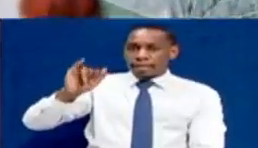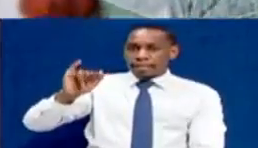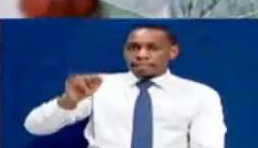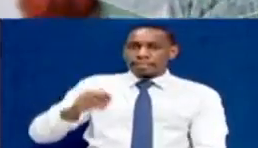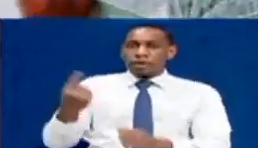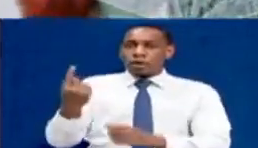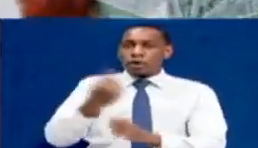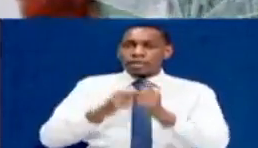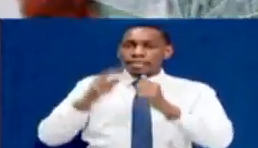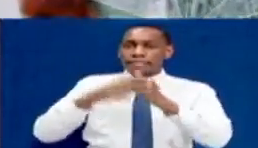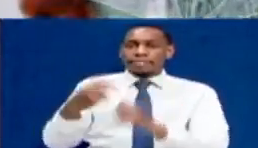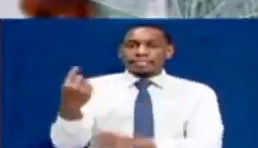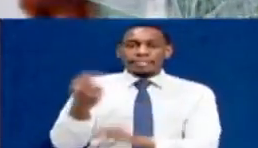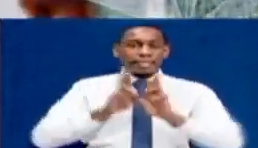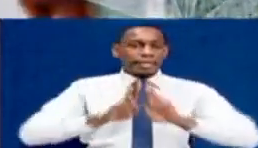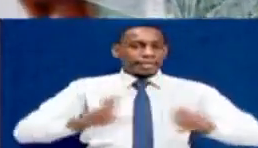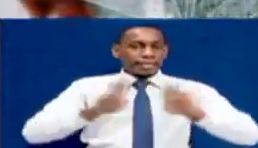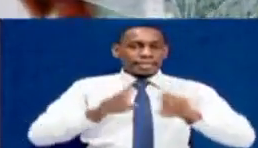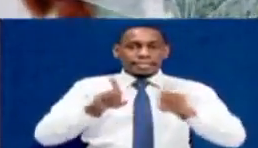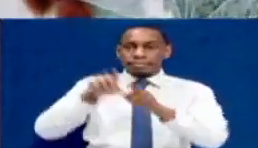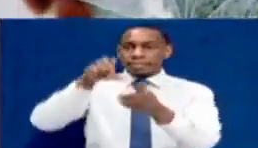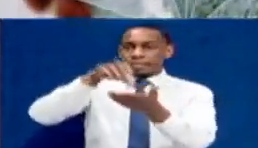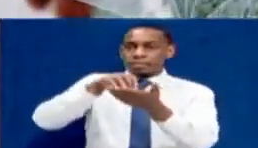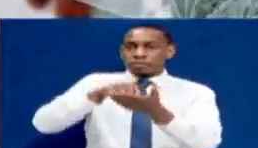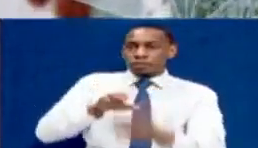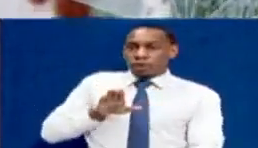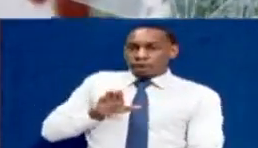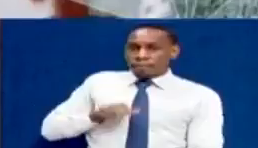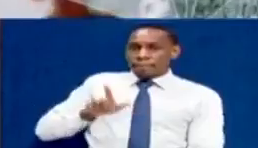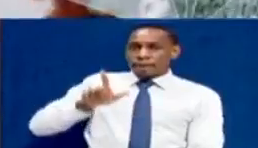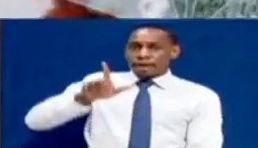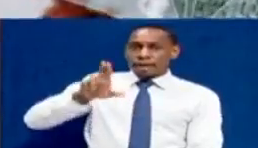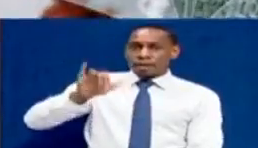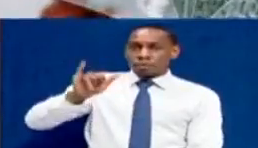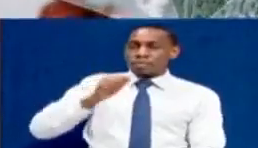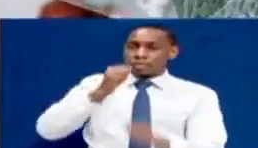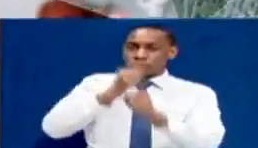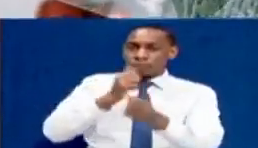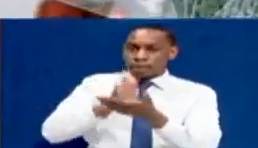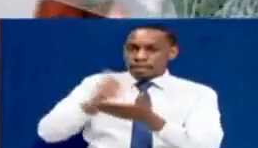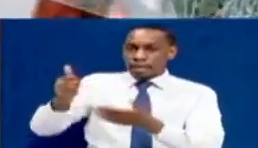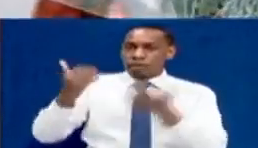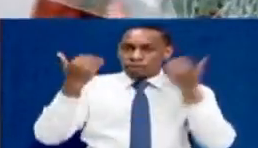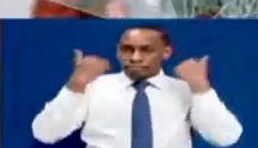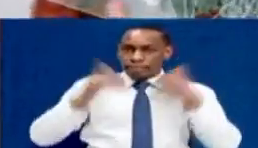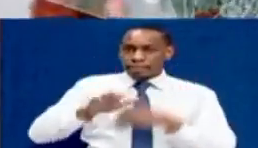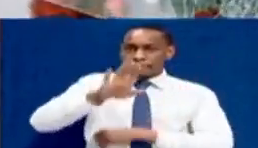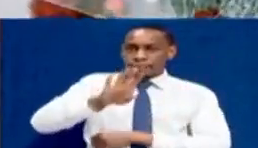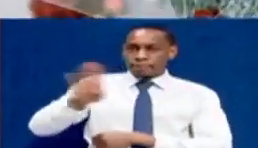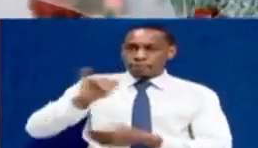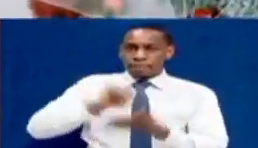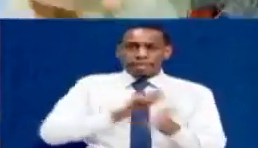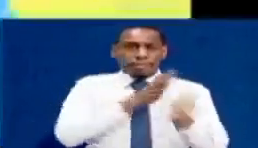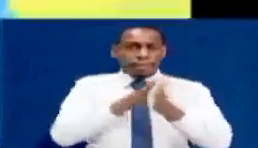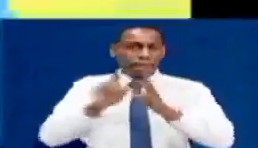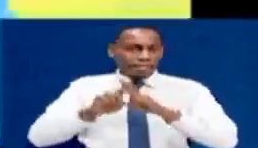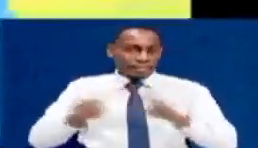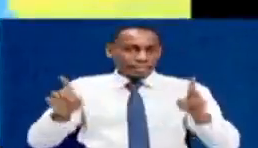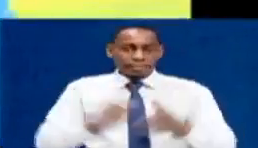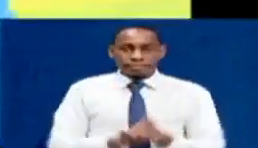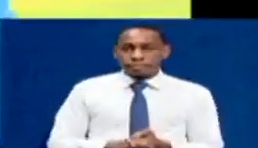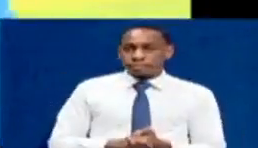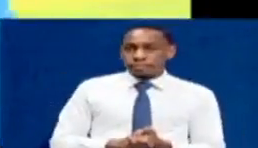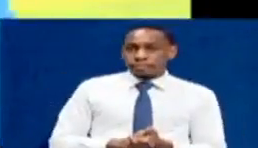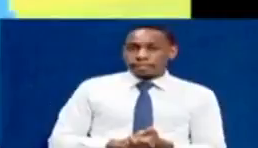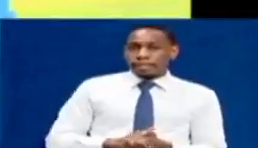pekee ambavyo viko tayari. Hali sawia na hospitali ya Mama Lucy, ambapo shughuli ya kutenga vitanda 54 ikipangiwa kuanza. There are